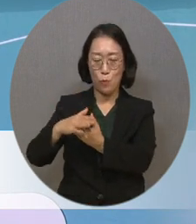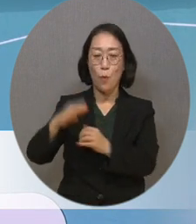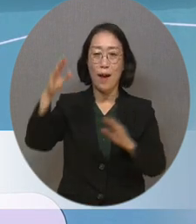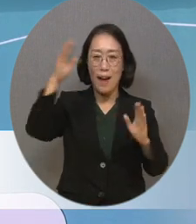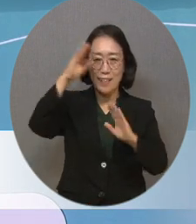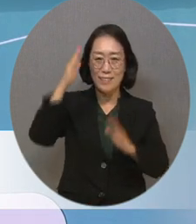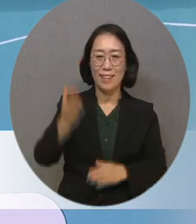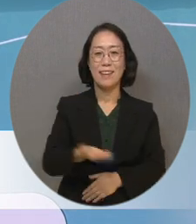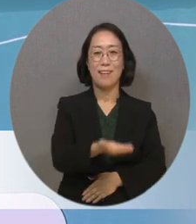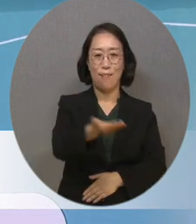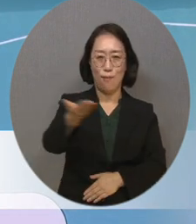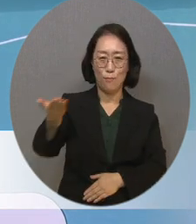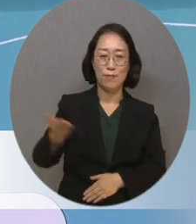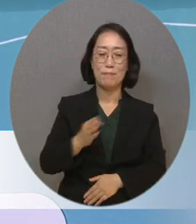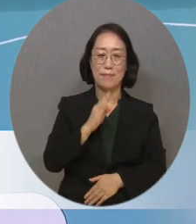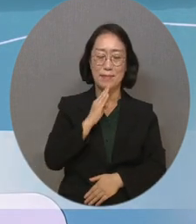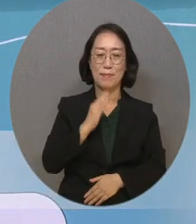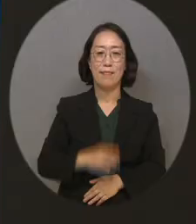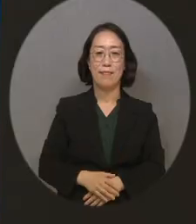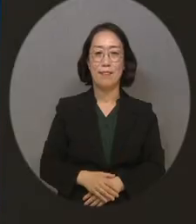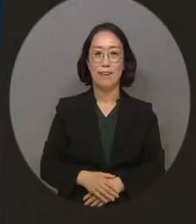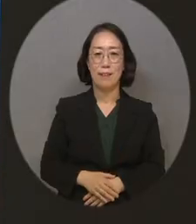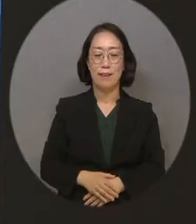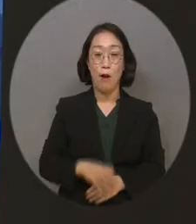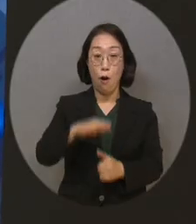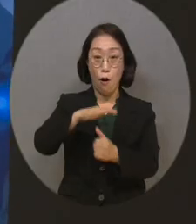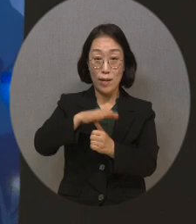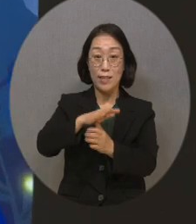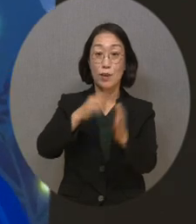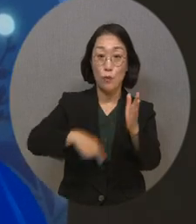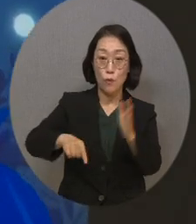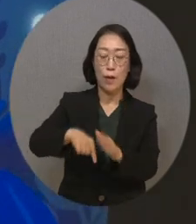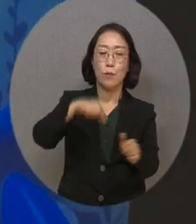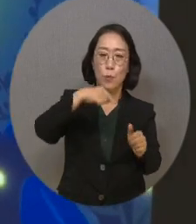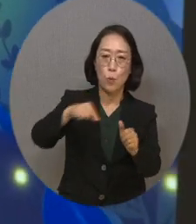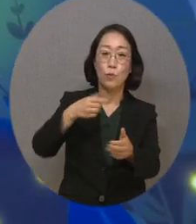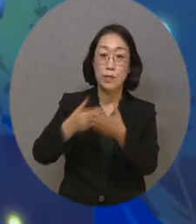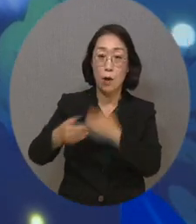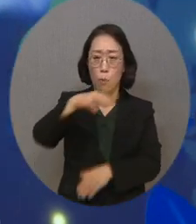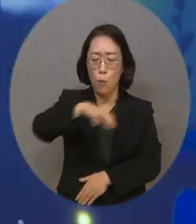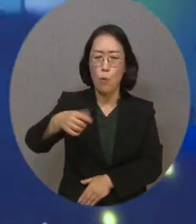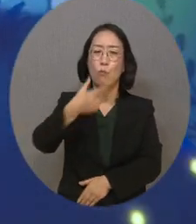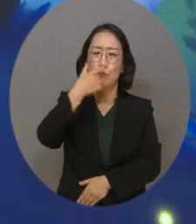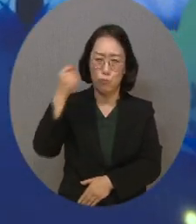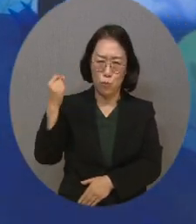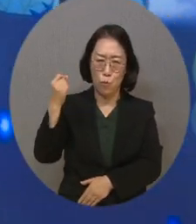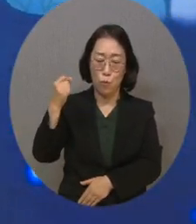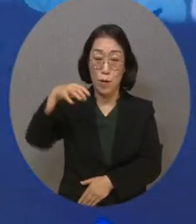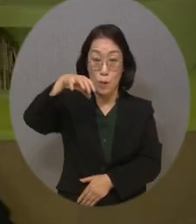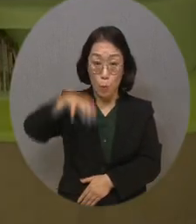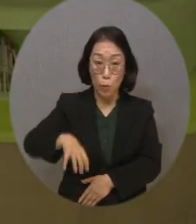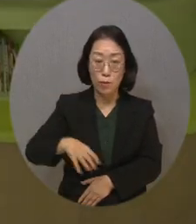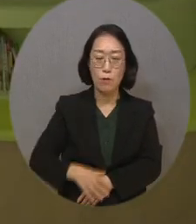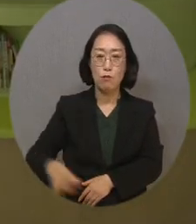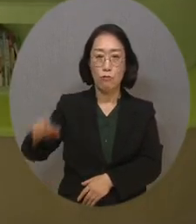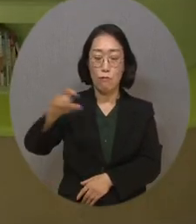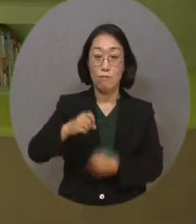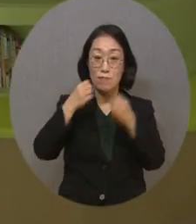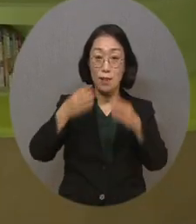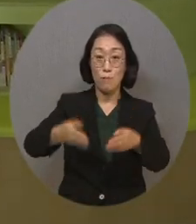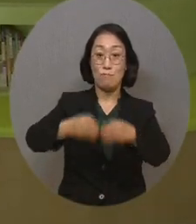아동들이고 학생들이라고 저는 생각합니다. 어린이들을 위한 교육, 체험시설이 부족했던 전남 중부지역에